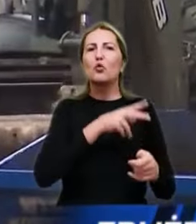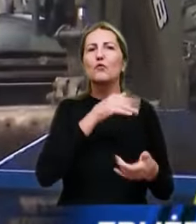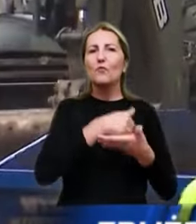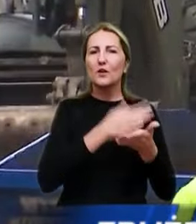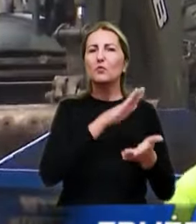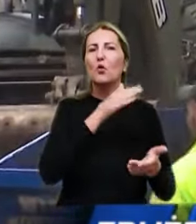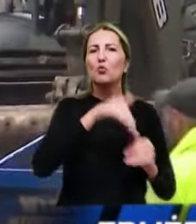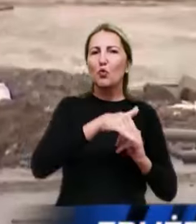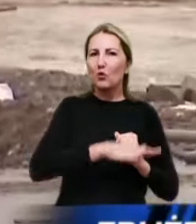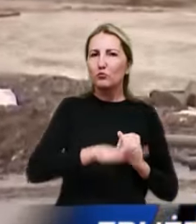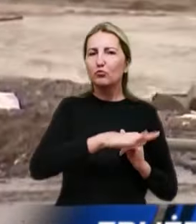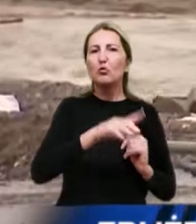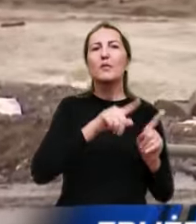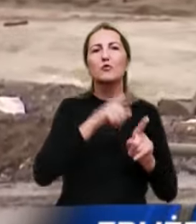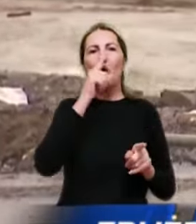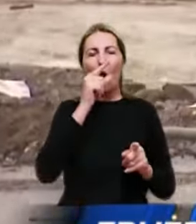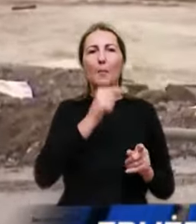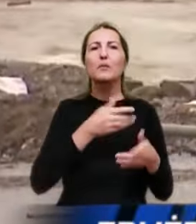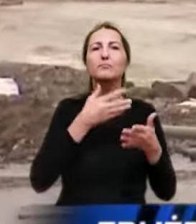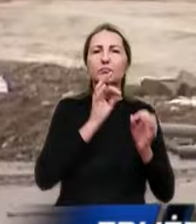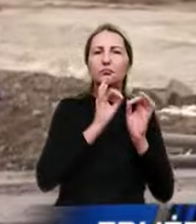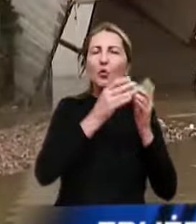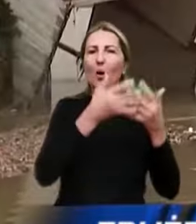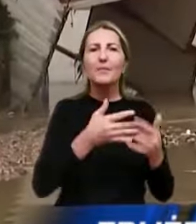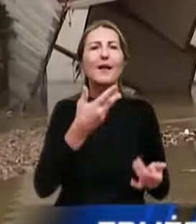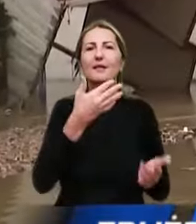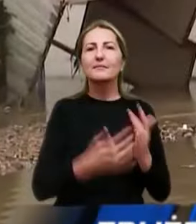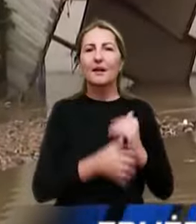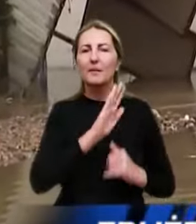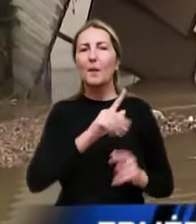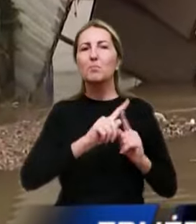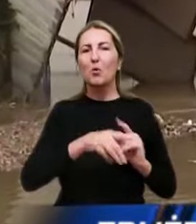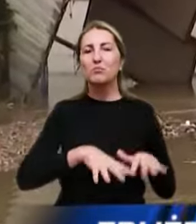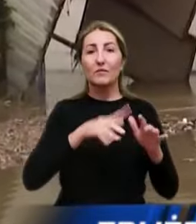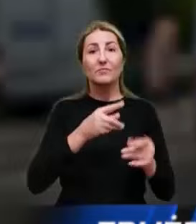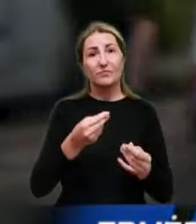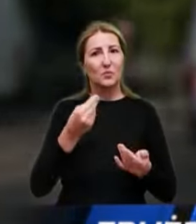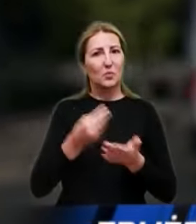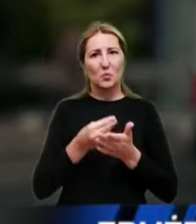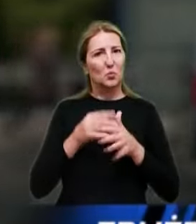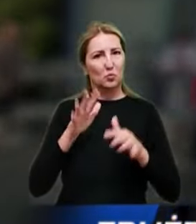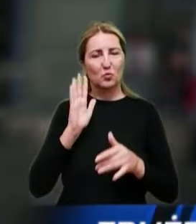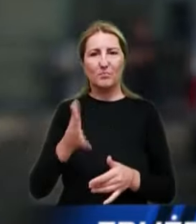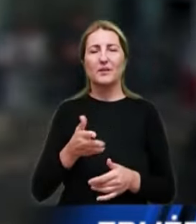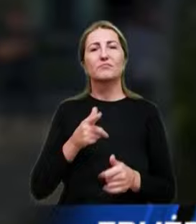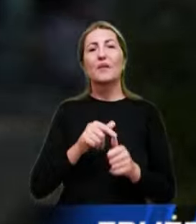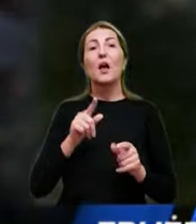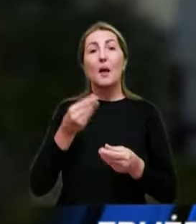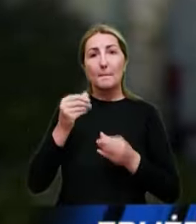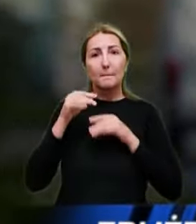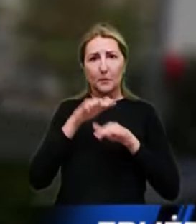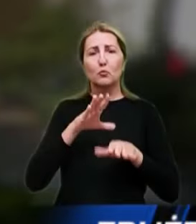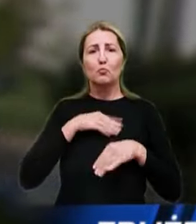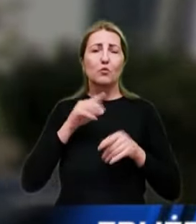Odbudowa zniszczonych budynków kosztować będzie mnóstwo wysiłku i pieniędzy. Środki można wpłacać m.in. na konto fundacji TVP